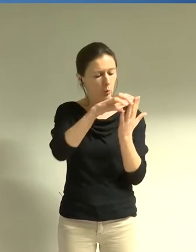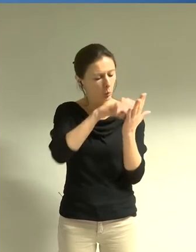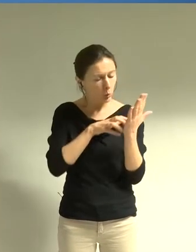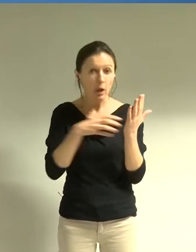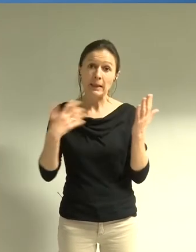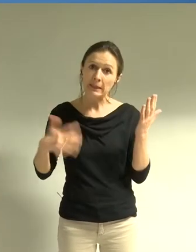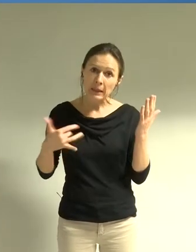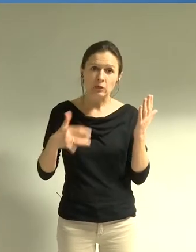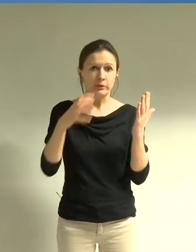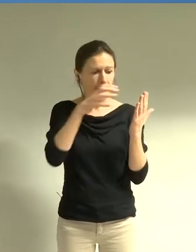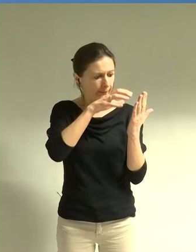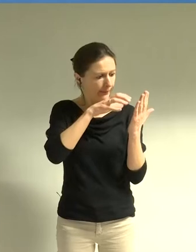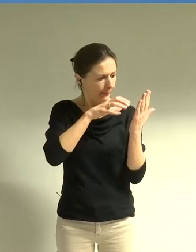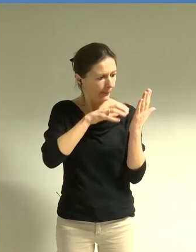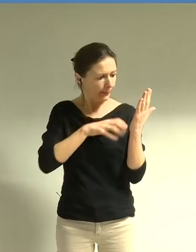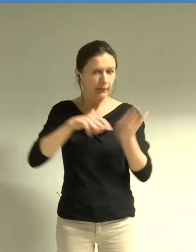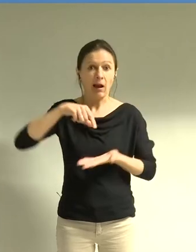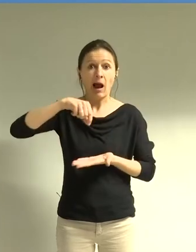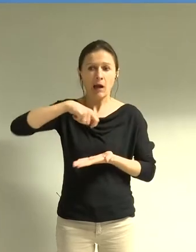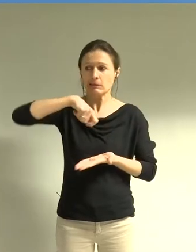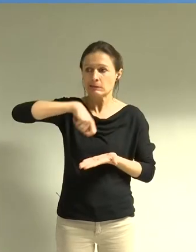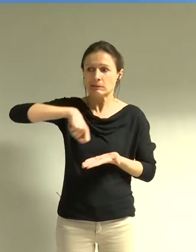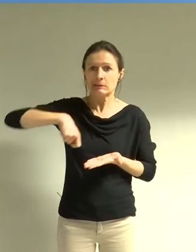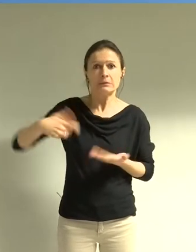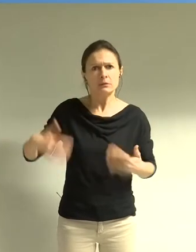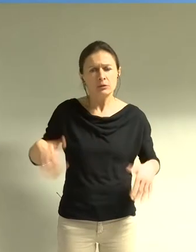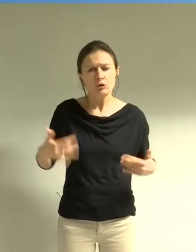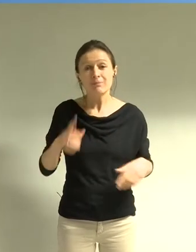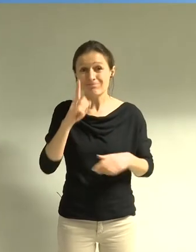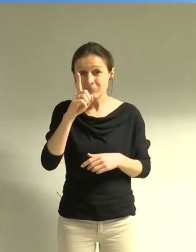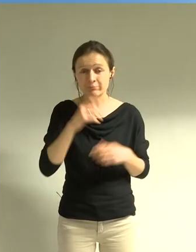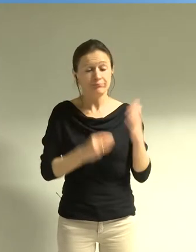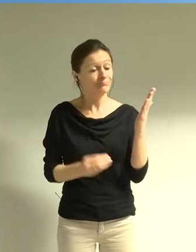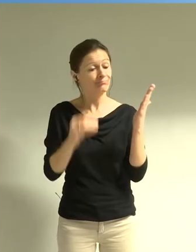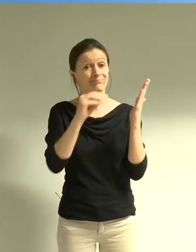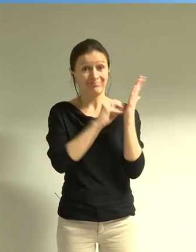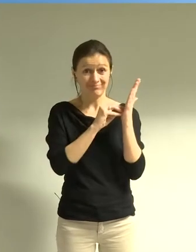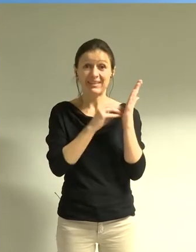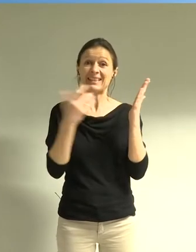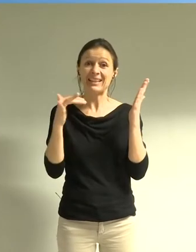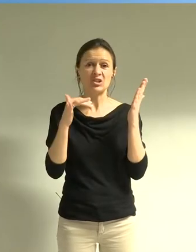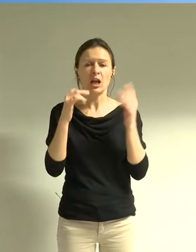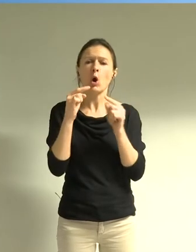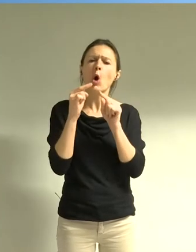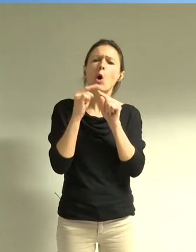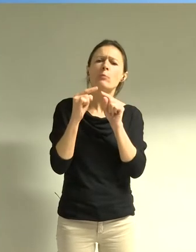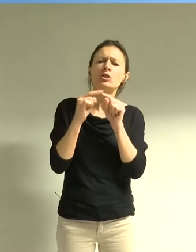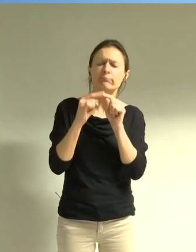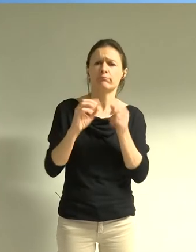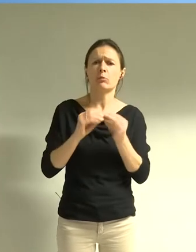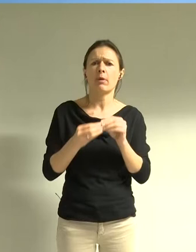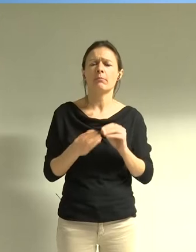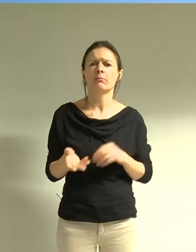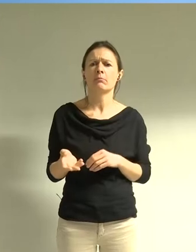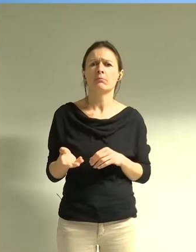cette délibération il y a déjà un problème de définition de l'objet officiellement donc